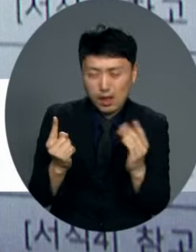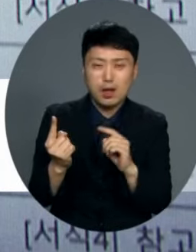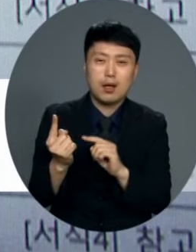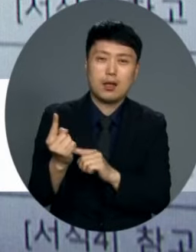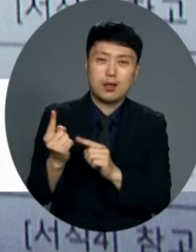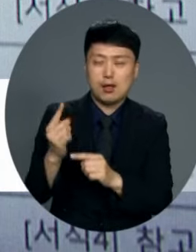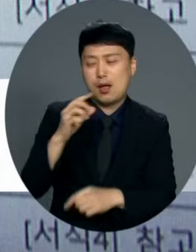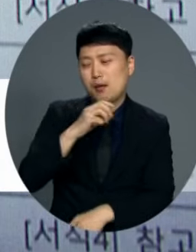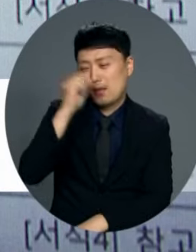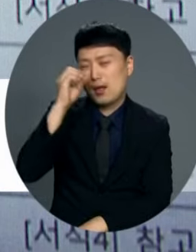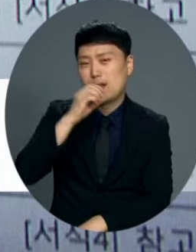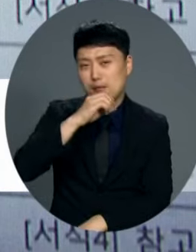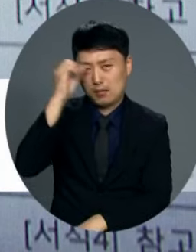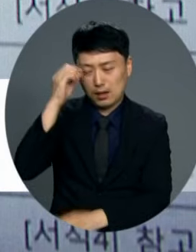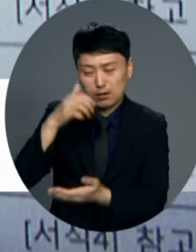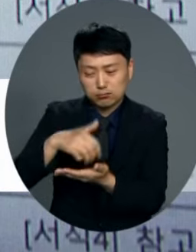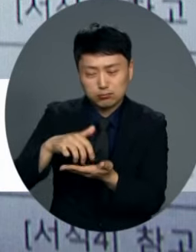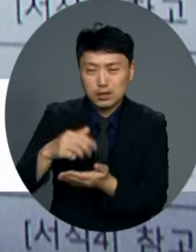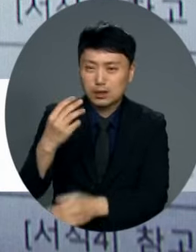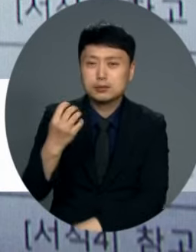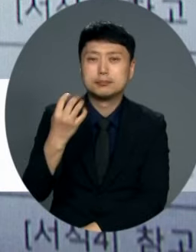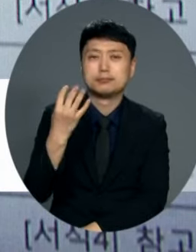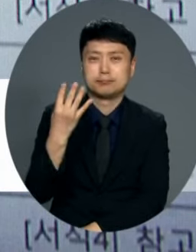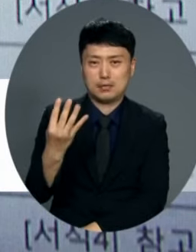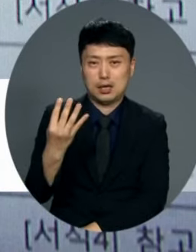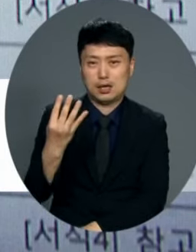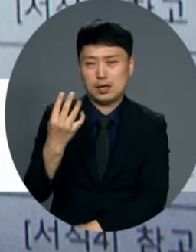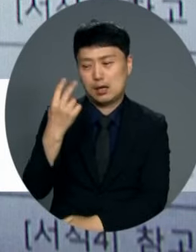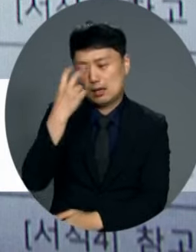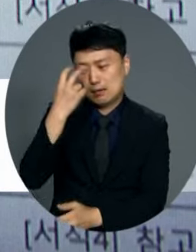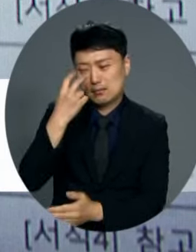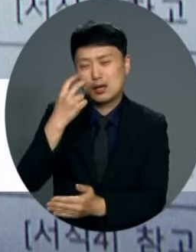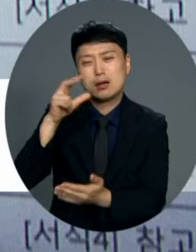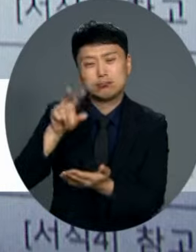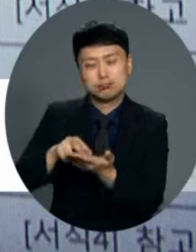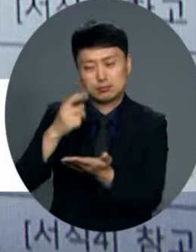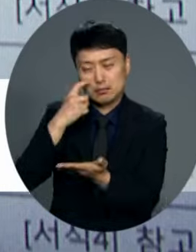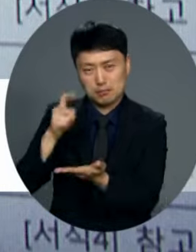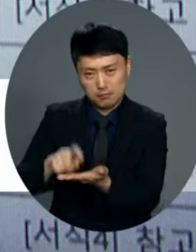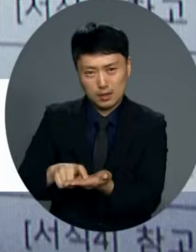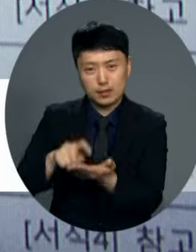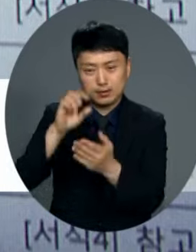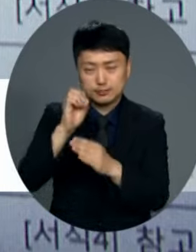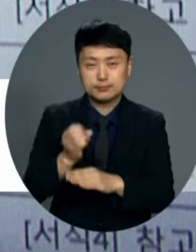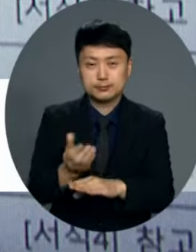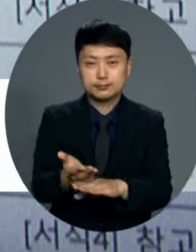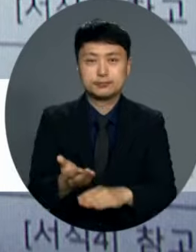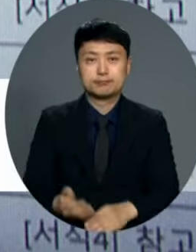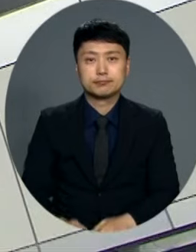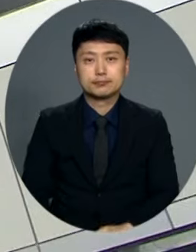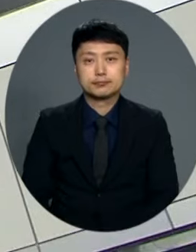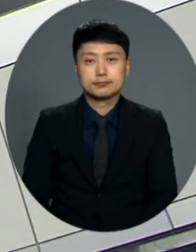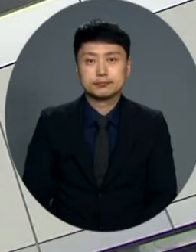수상작으로 선정하는 등 무려 34건의 감사 지적사항이 나왔습니다. 도건혁 기자가 보도합니다.